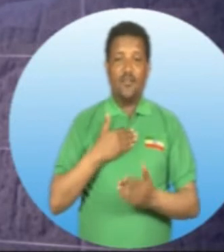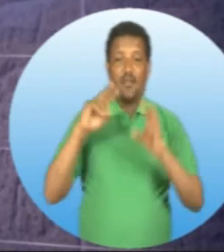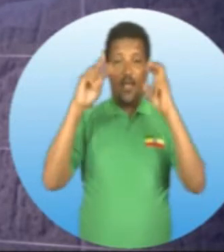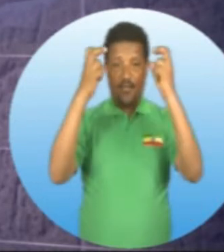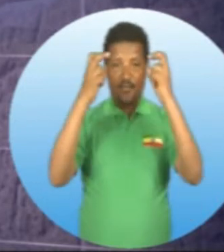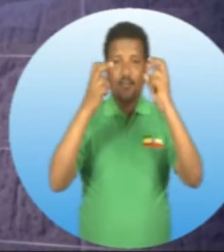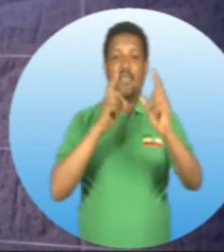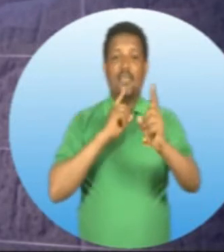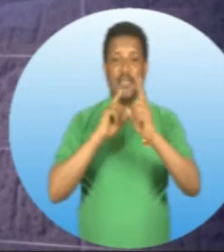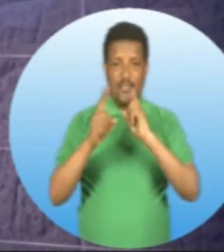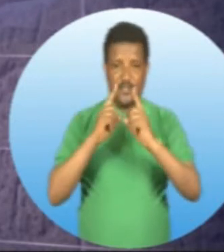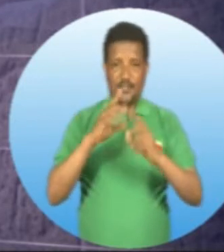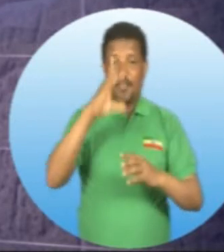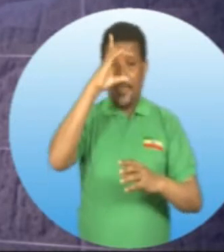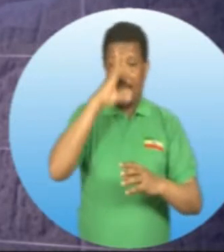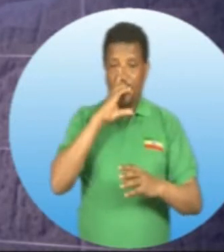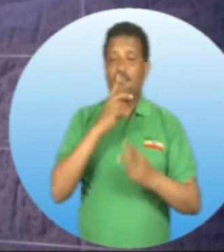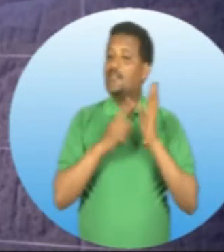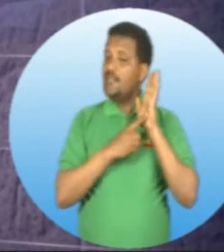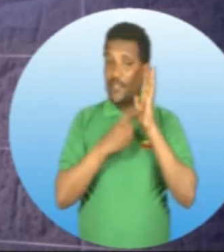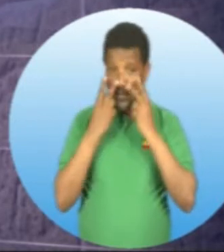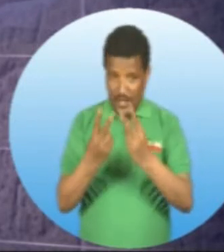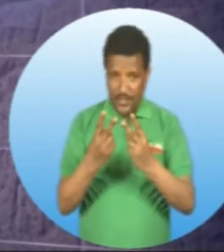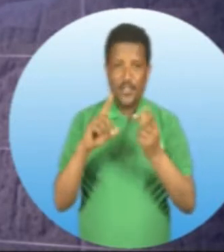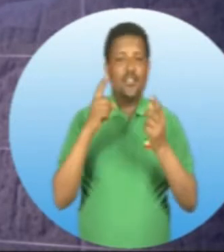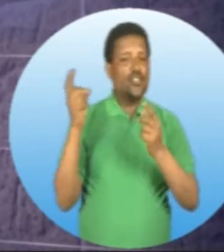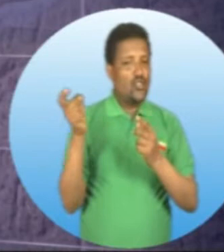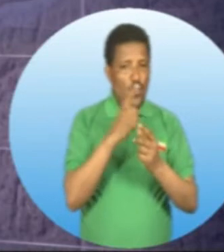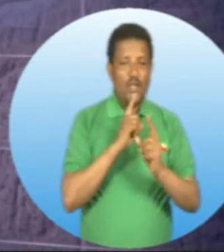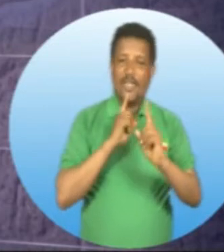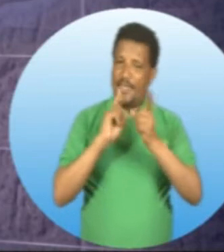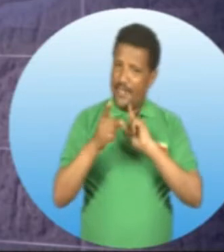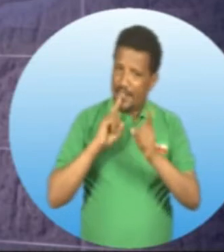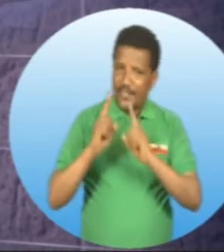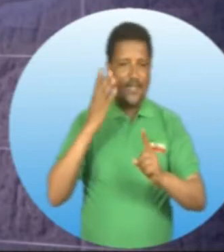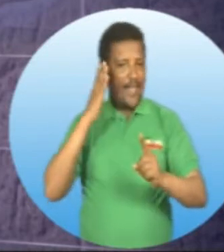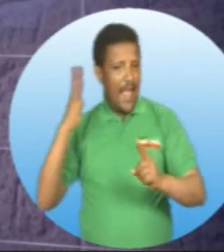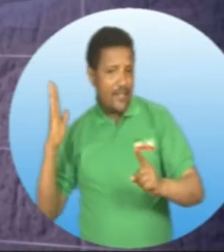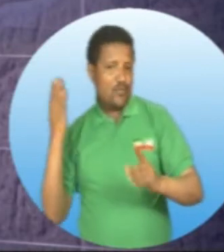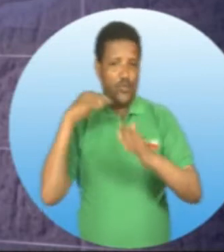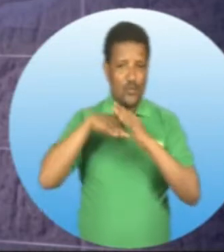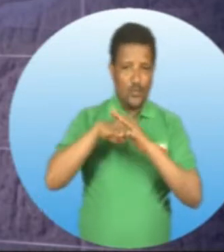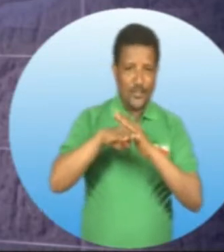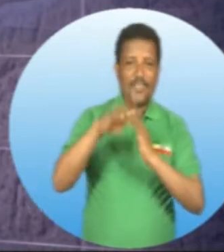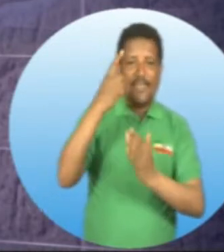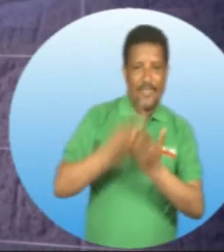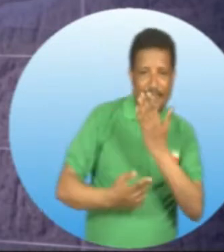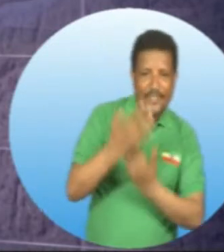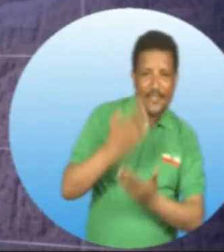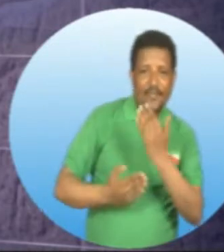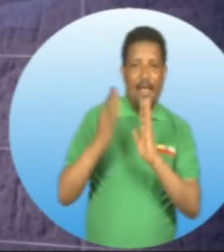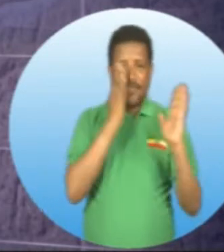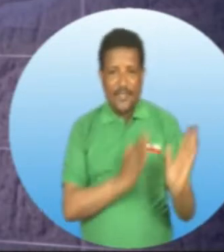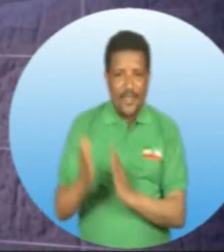ርዕስ የንግግር ክህልን የተመለከተ ሲሆን ከንግግር አይነቶች ውስጥ ስለ ክርክር አዘገጃጀትና